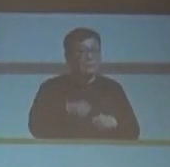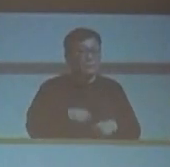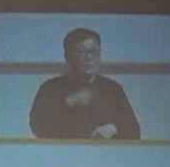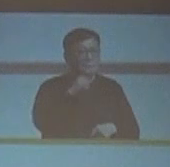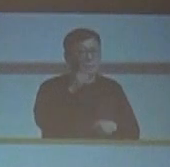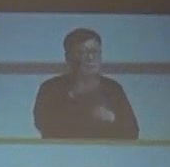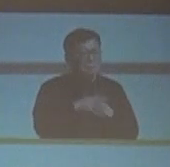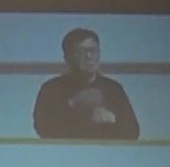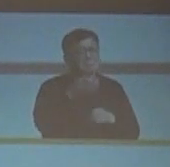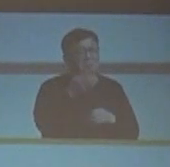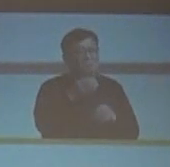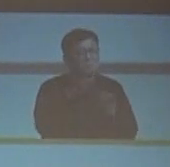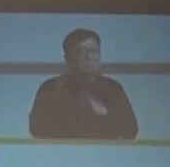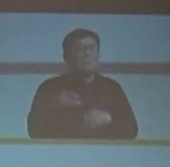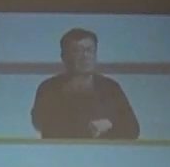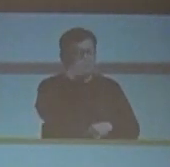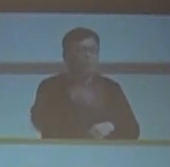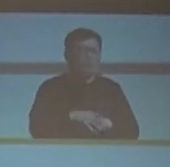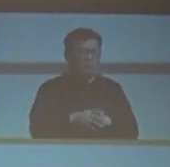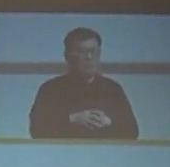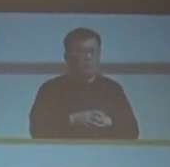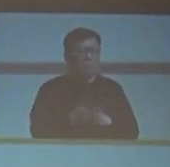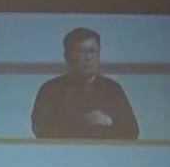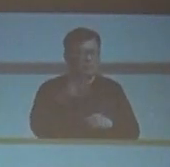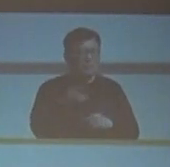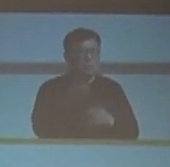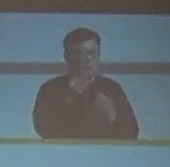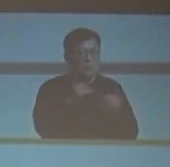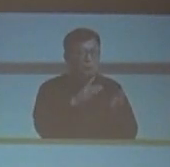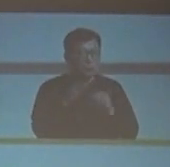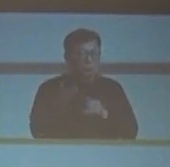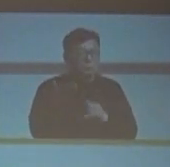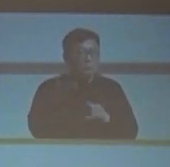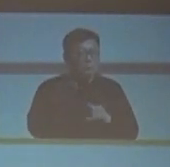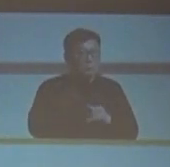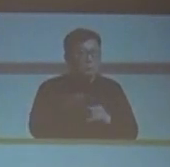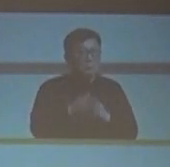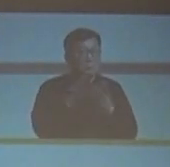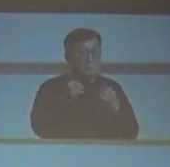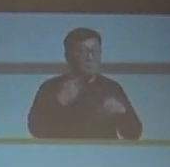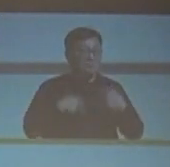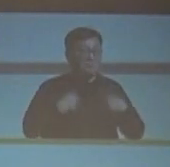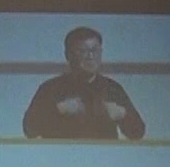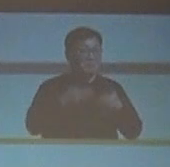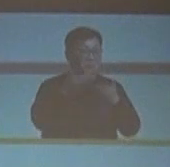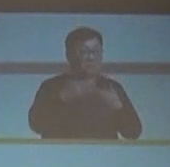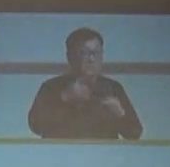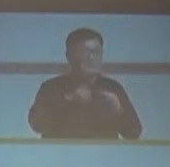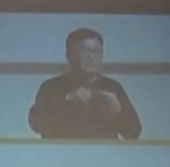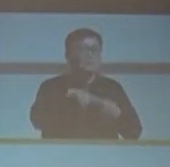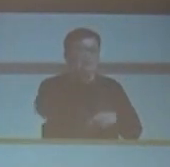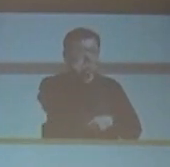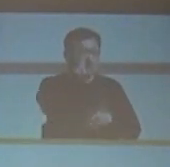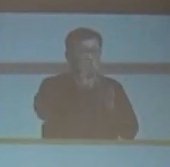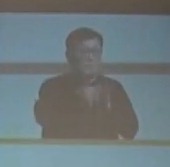좀 힘들었거든요. 네. 아 많이 준비한 만큼 많이 즐겨주셔서 아주 좋은